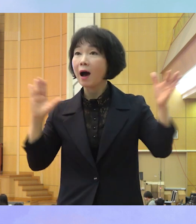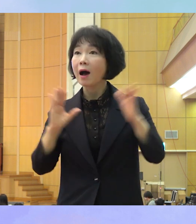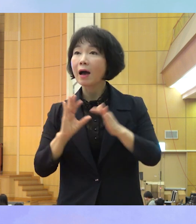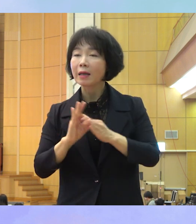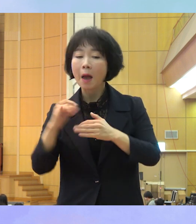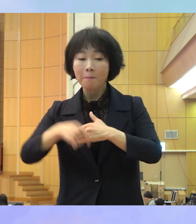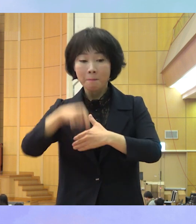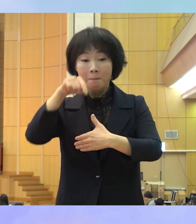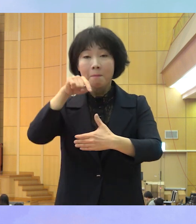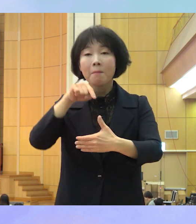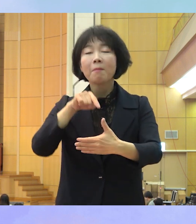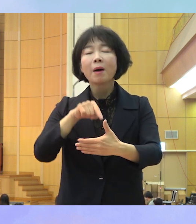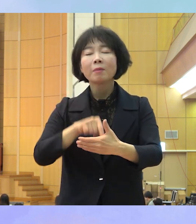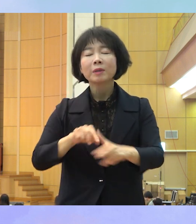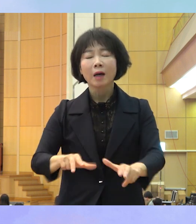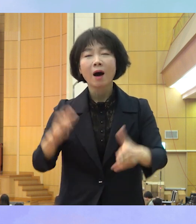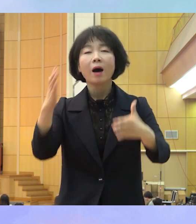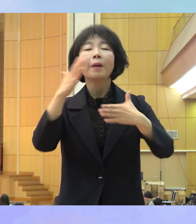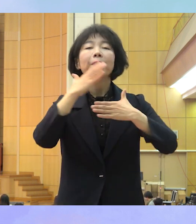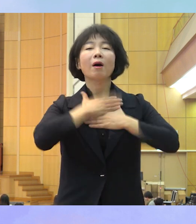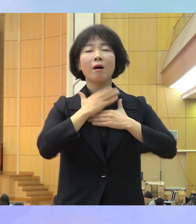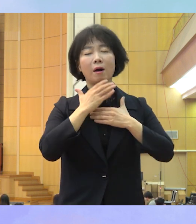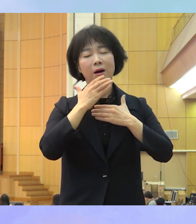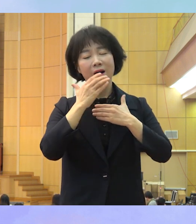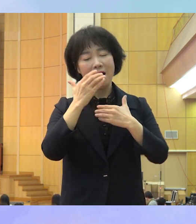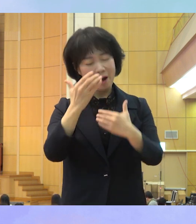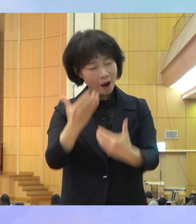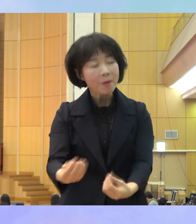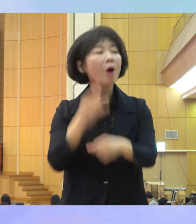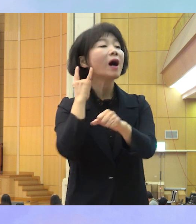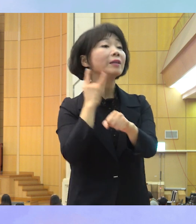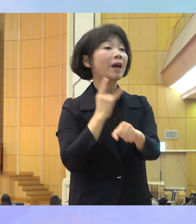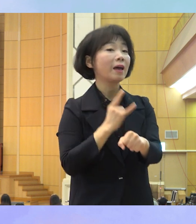비로소 나의 마음 평안해.